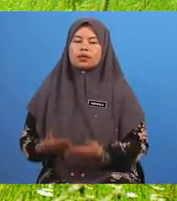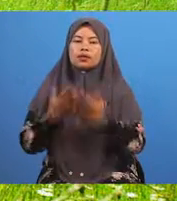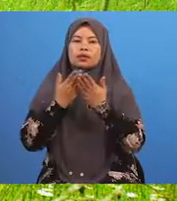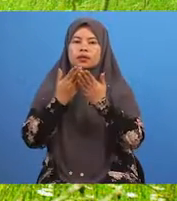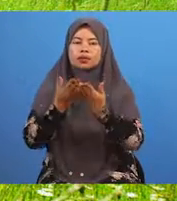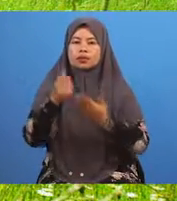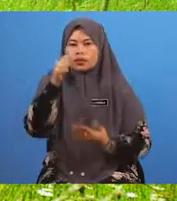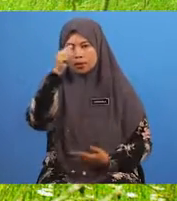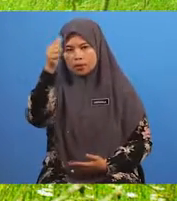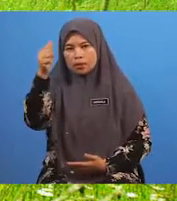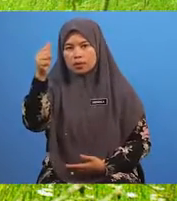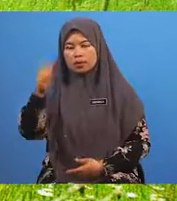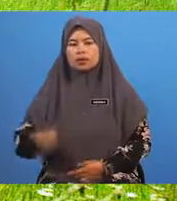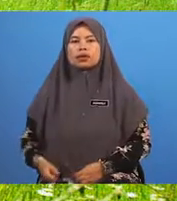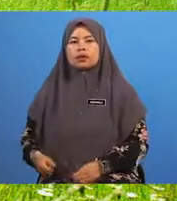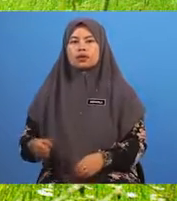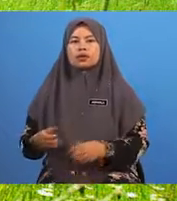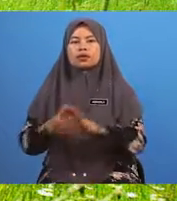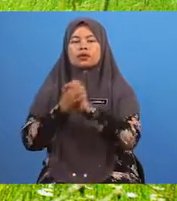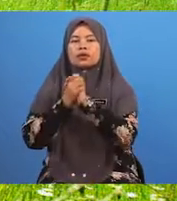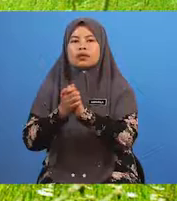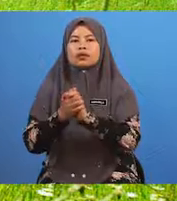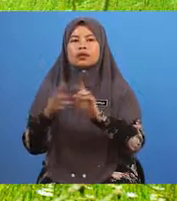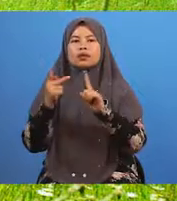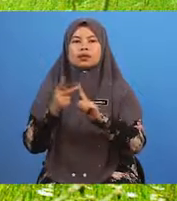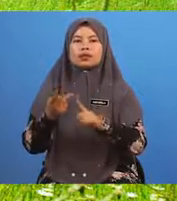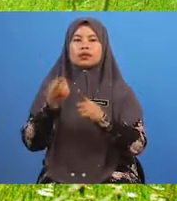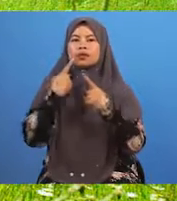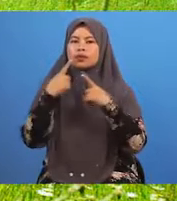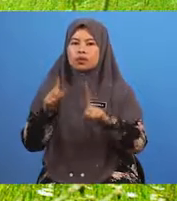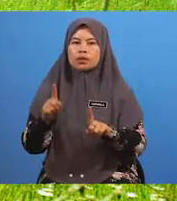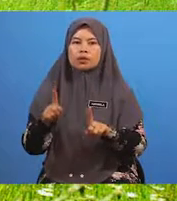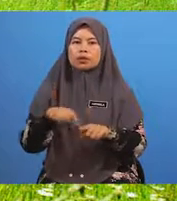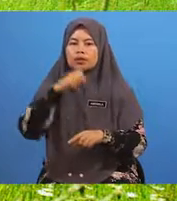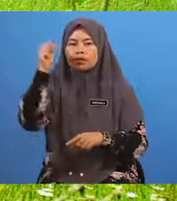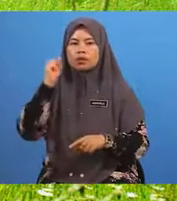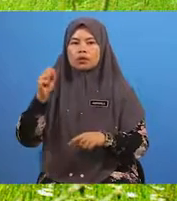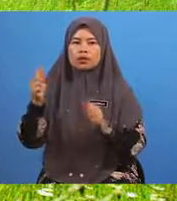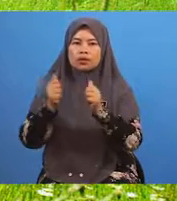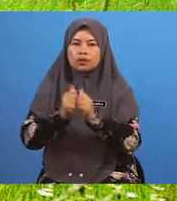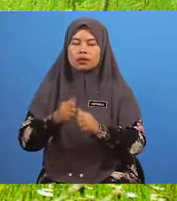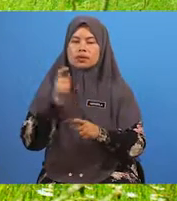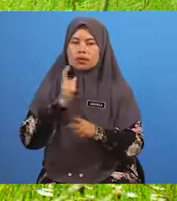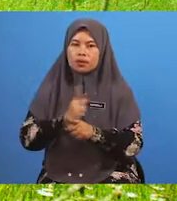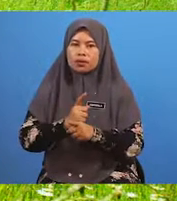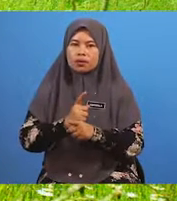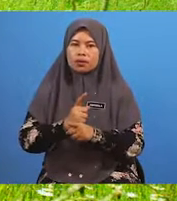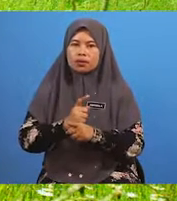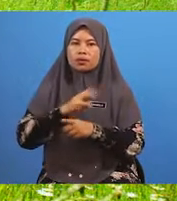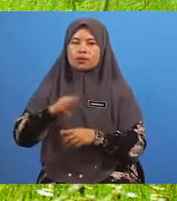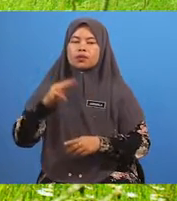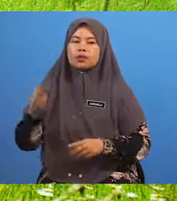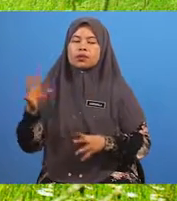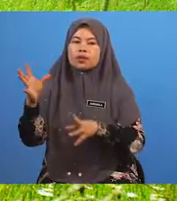tahniah murid-murid kerana berjaya menjawab soalan yang diberi dengan betul. Ini menunjukkan murid-murid telah menguasai